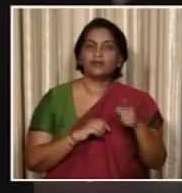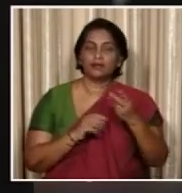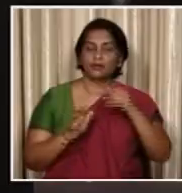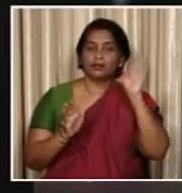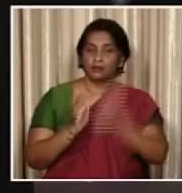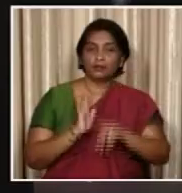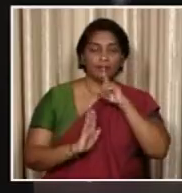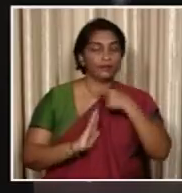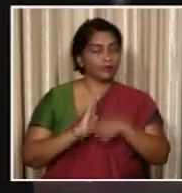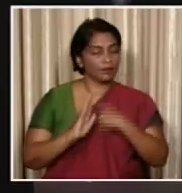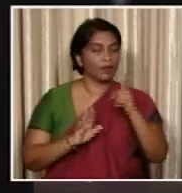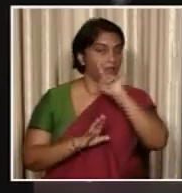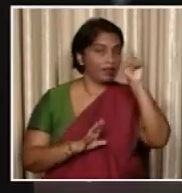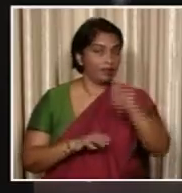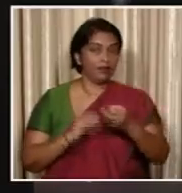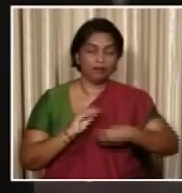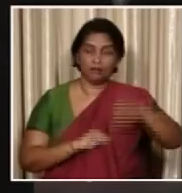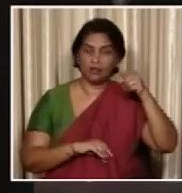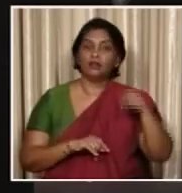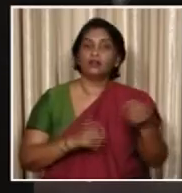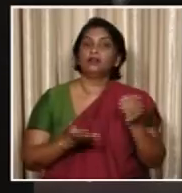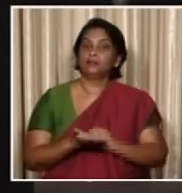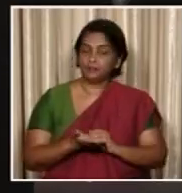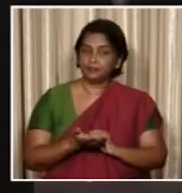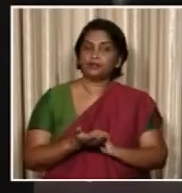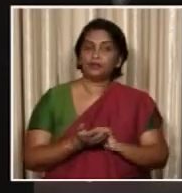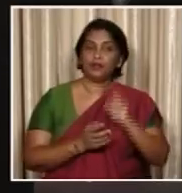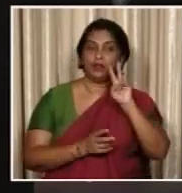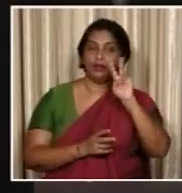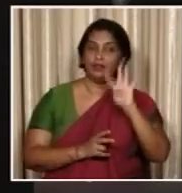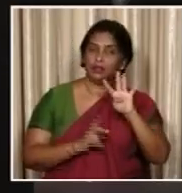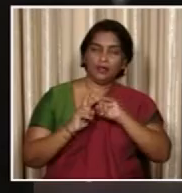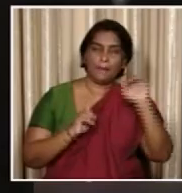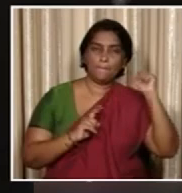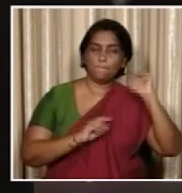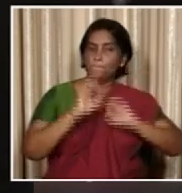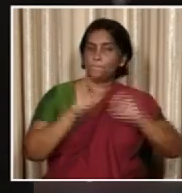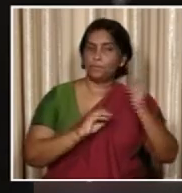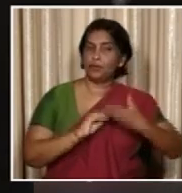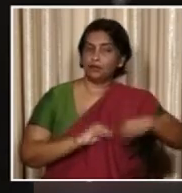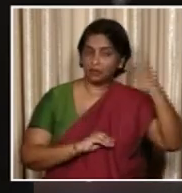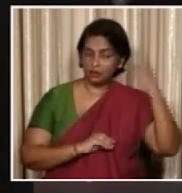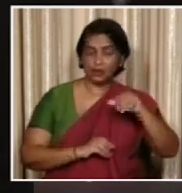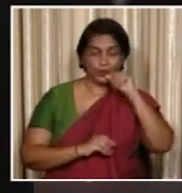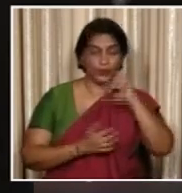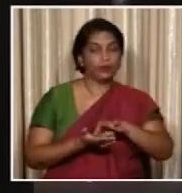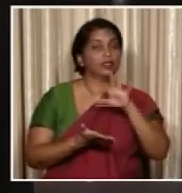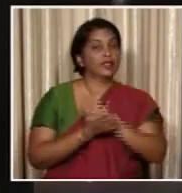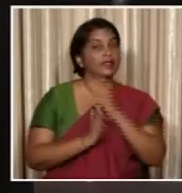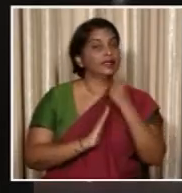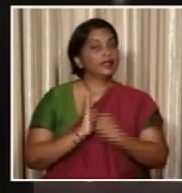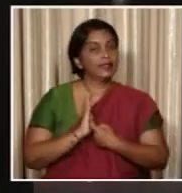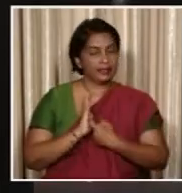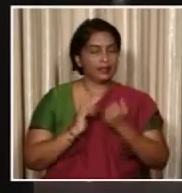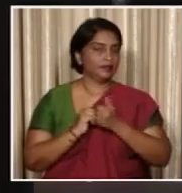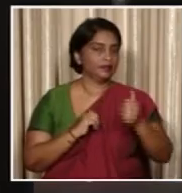යෝජනා ආපු රටේ 10,000ක් වැඩි කළා. ඒකට දැන් තවත් 124 සිට 50 දක්වා වැඩි කරන්න නිශ්චිත නීතිමය